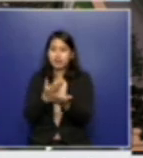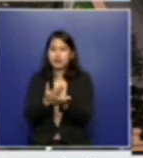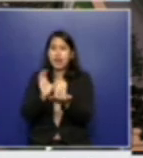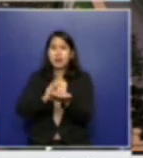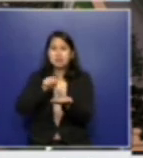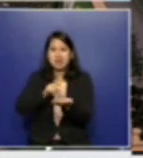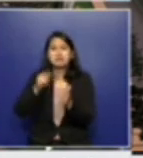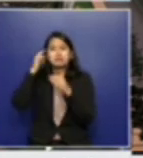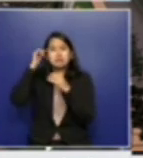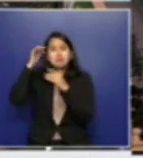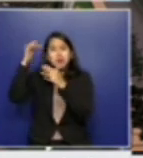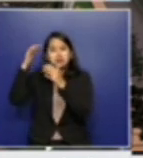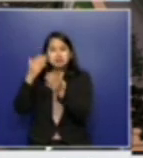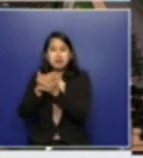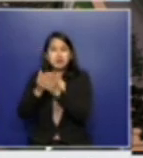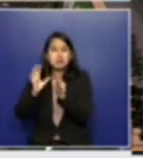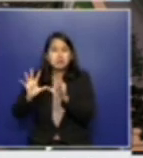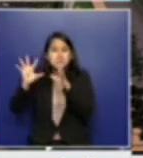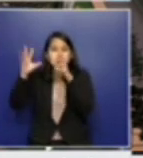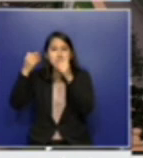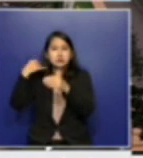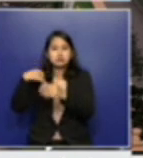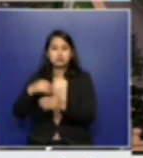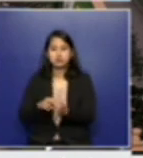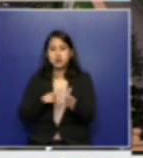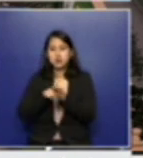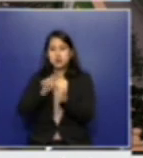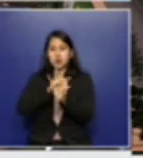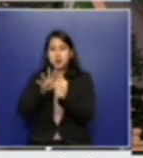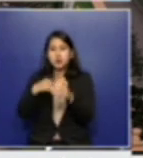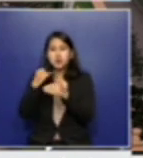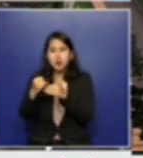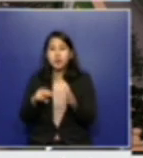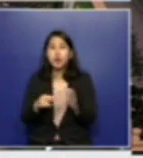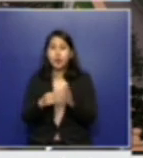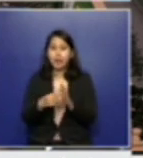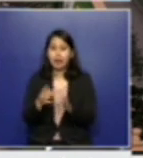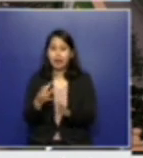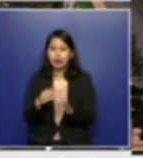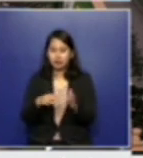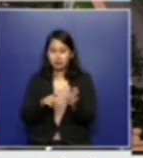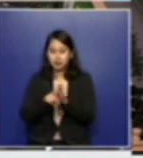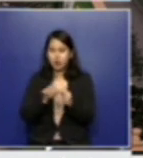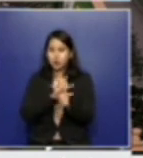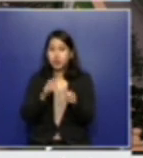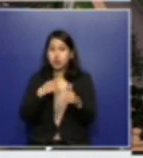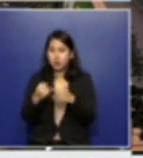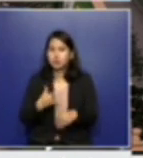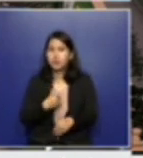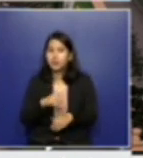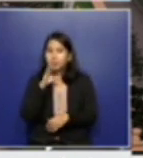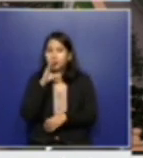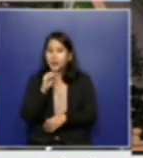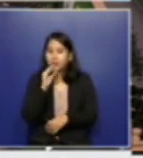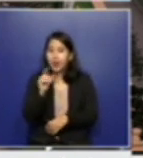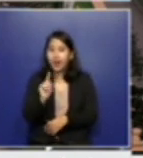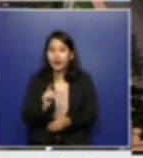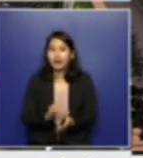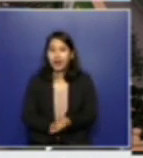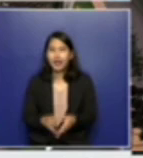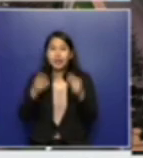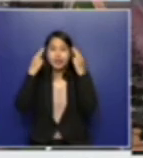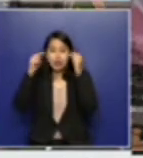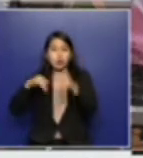พ้อฝันผลาญงบจบด้วยโควิดครับคำว่าจบด้วยโควิดเนี่ยผมทิ้งปริศนาครับนายกจะจบ